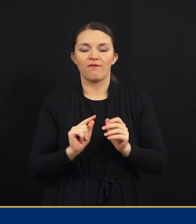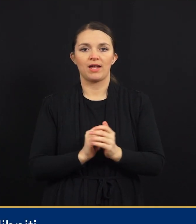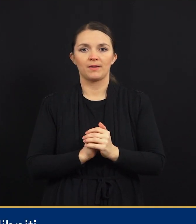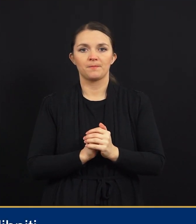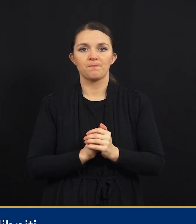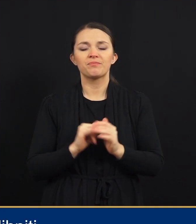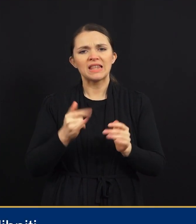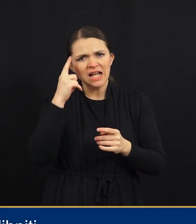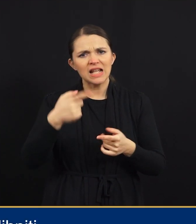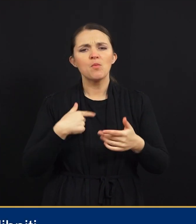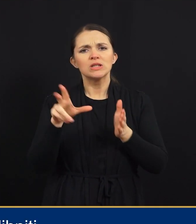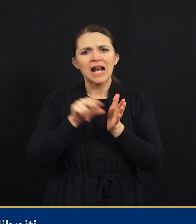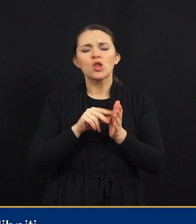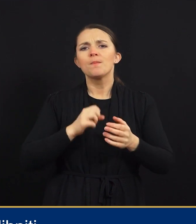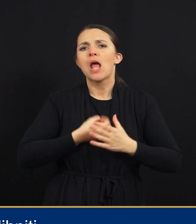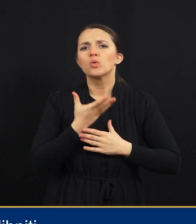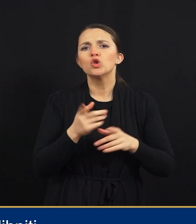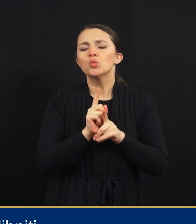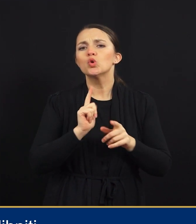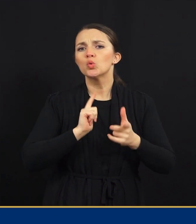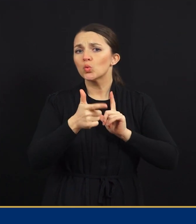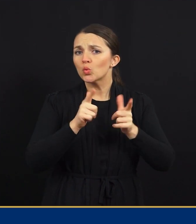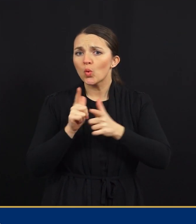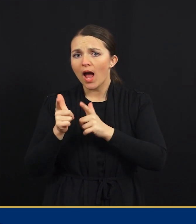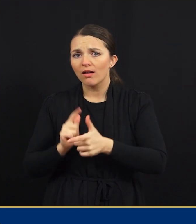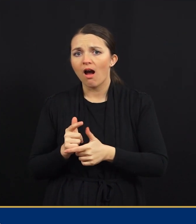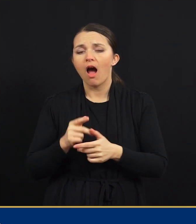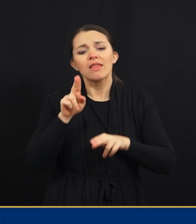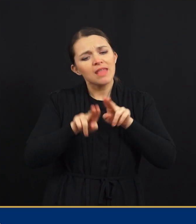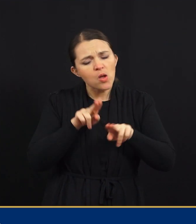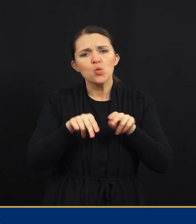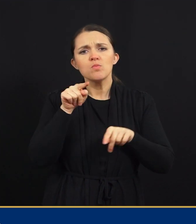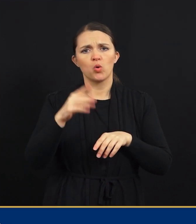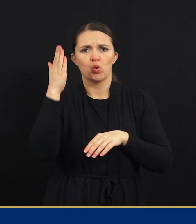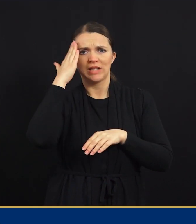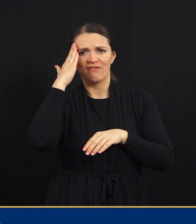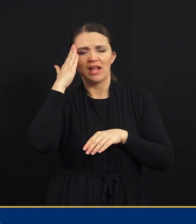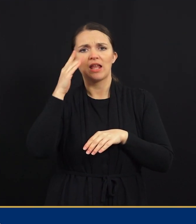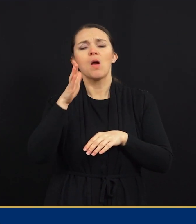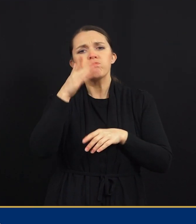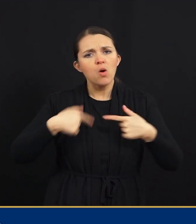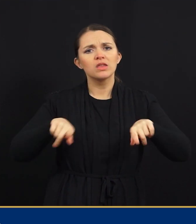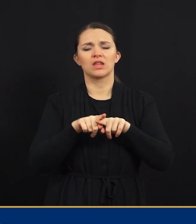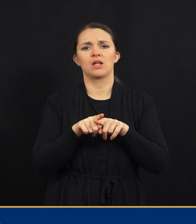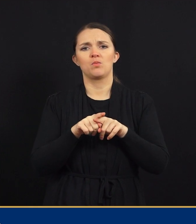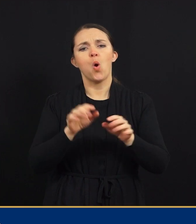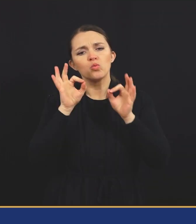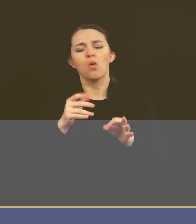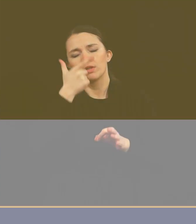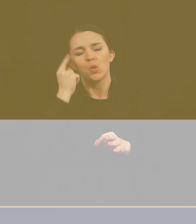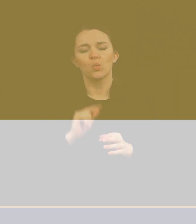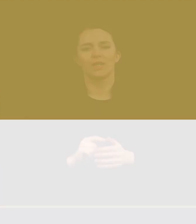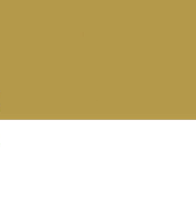Da znamo z zgledom navdihniti tudi drug drugega. Negujmo to zavedanje in bodimo dobri ljudje.